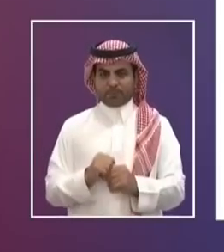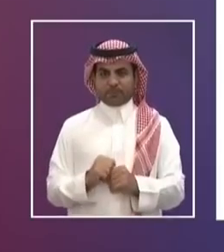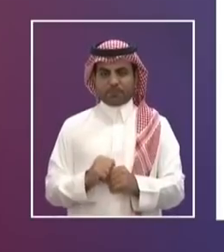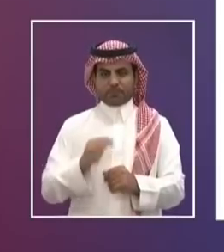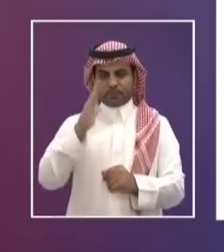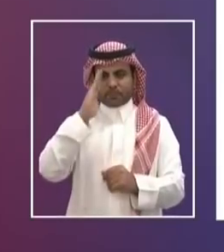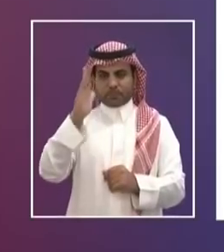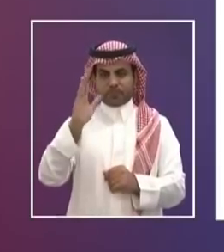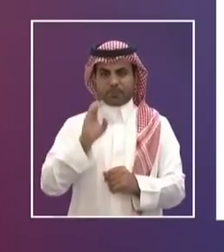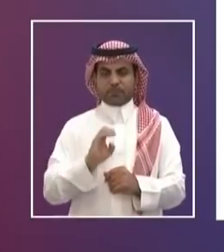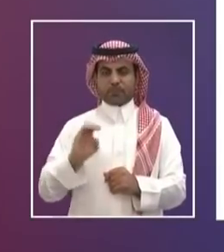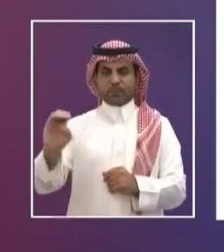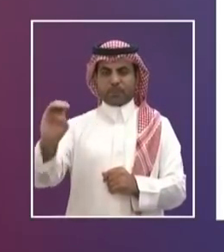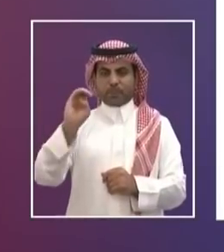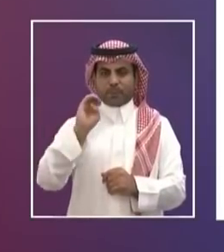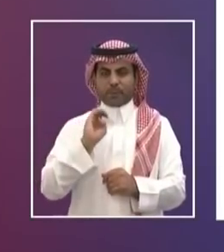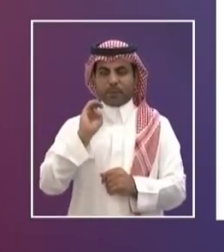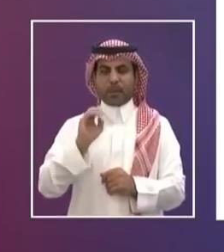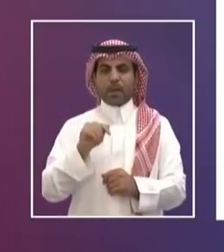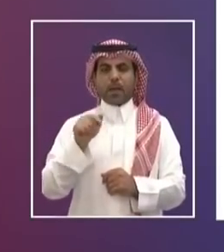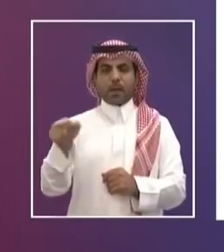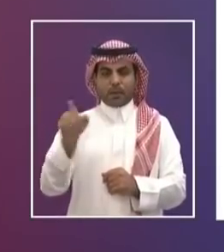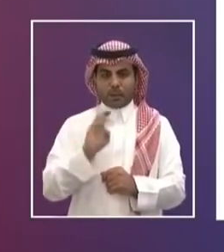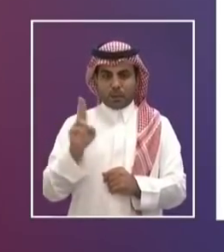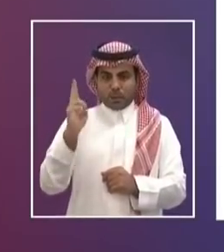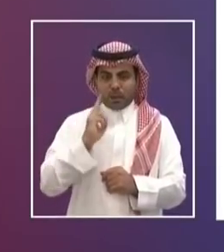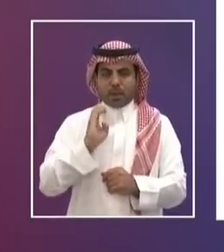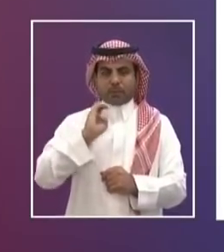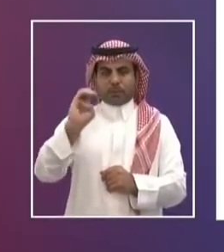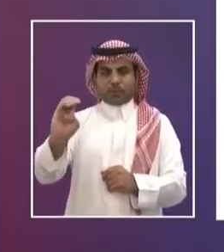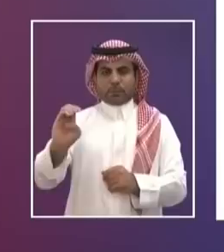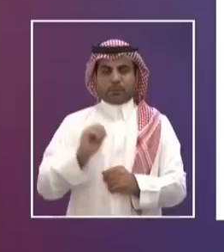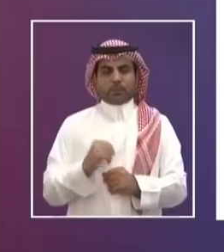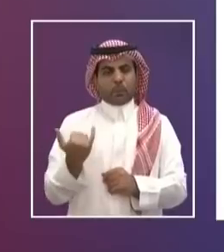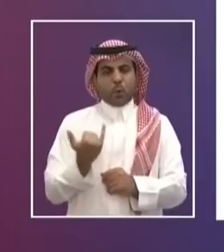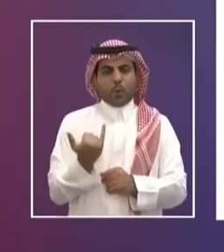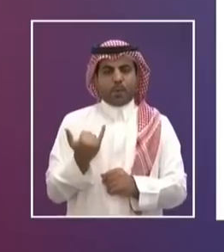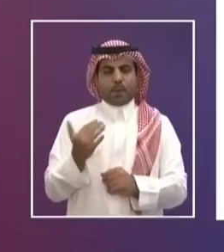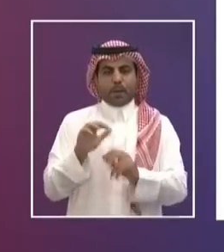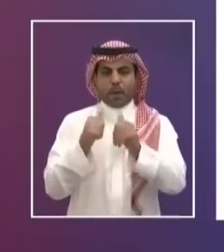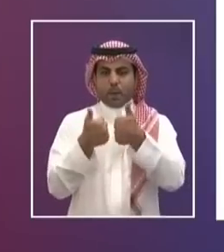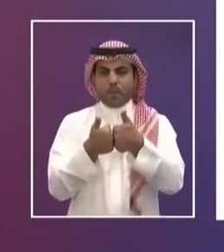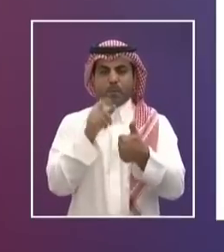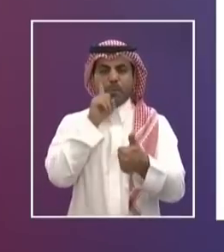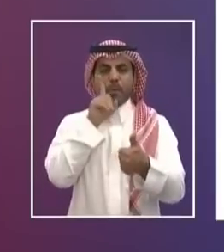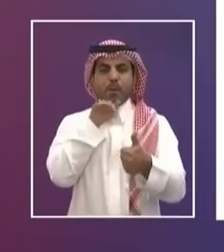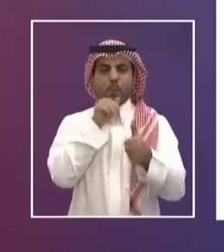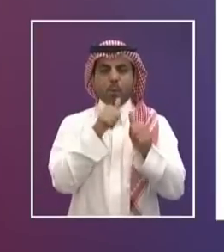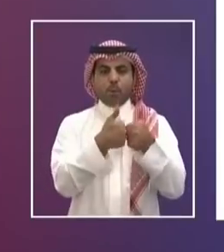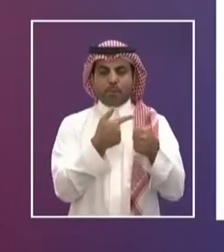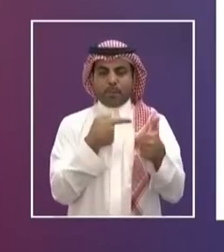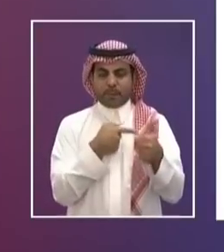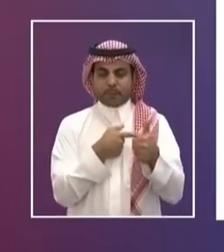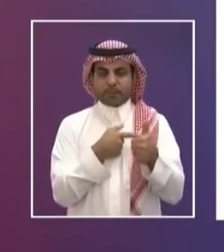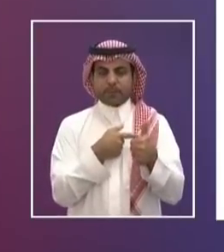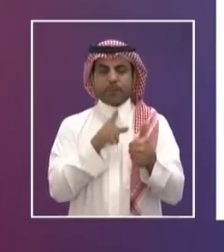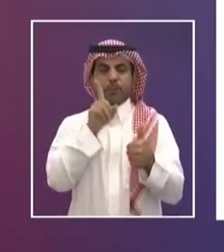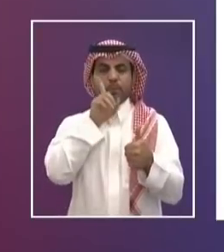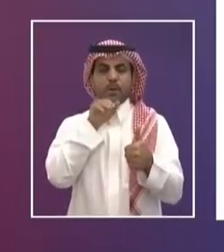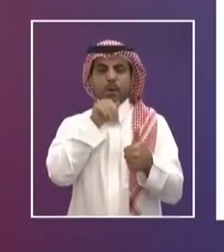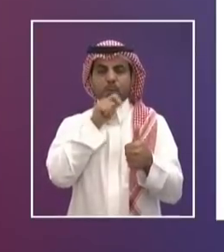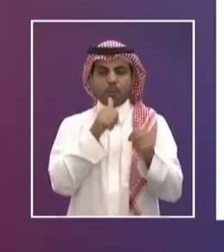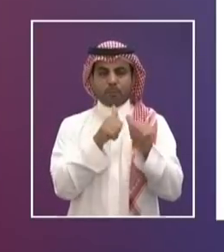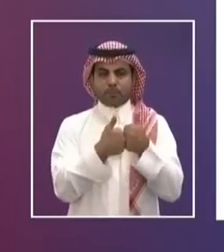لك أستاذ نهاري. سؤال أيضا جيد. ننصح الأهالي